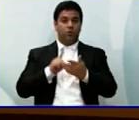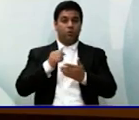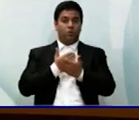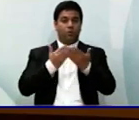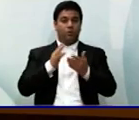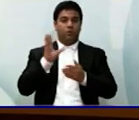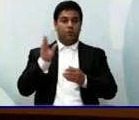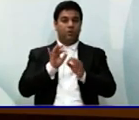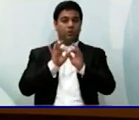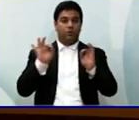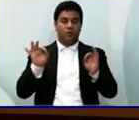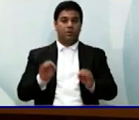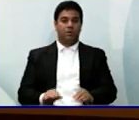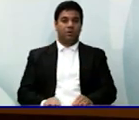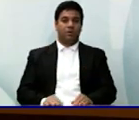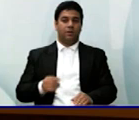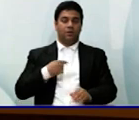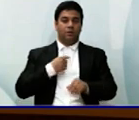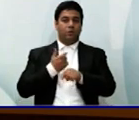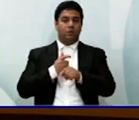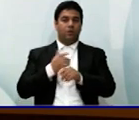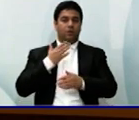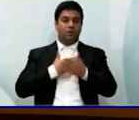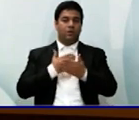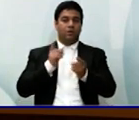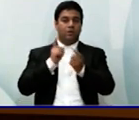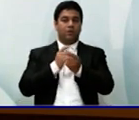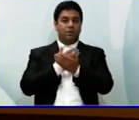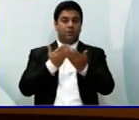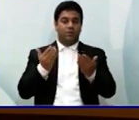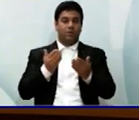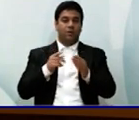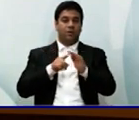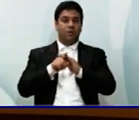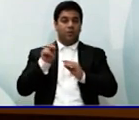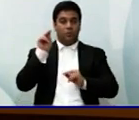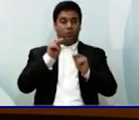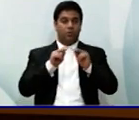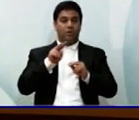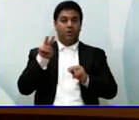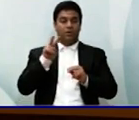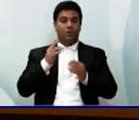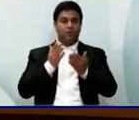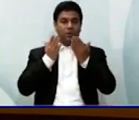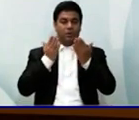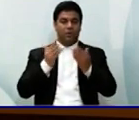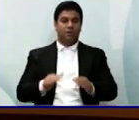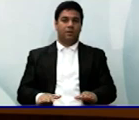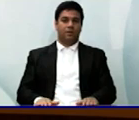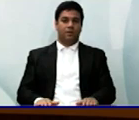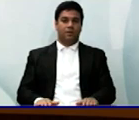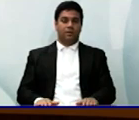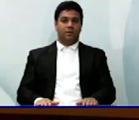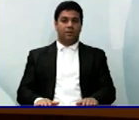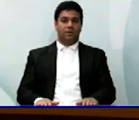все замечательно. Я очень рада встрече с вами. Начинаем урок литературного чтения.